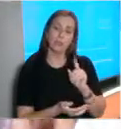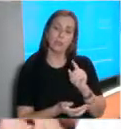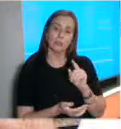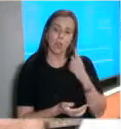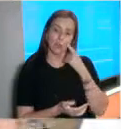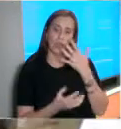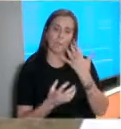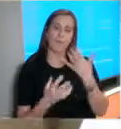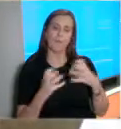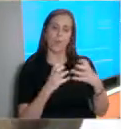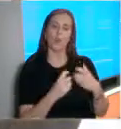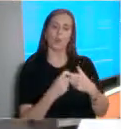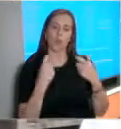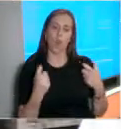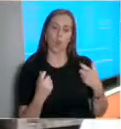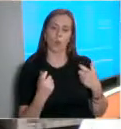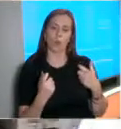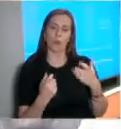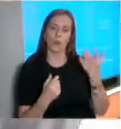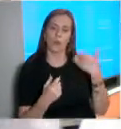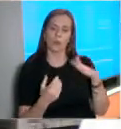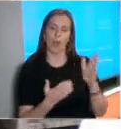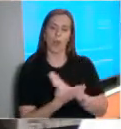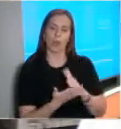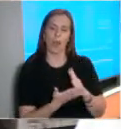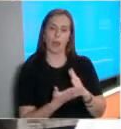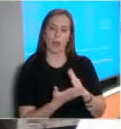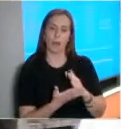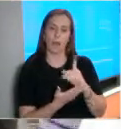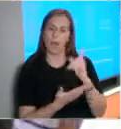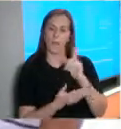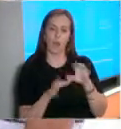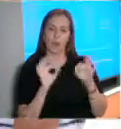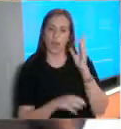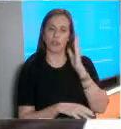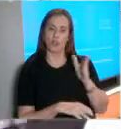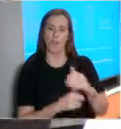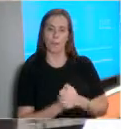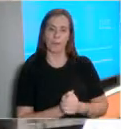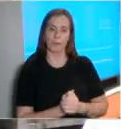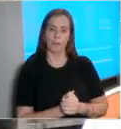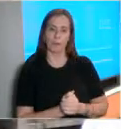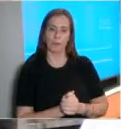כמה מפלגות לפחות גדולות, ובכל מקרה הייתה הכרעה. אבל לא בחירה ישירה.